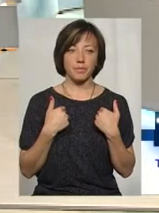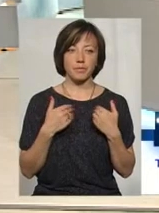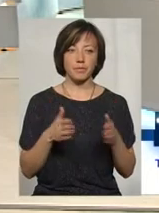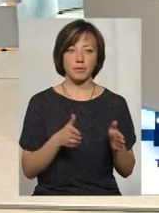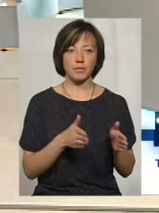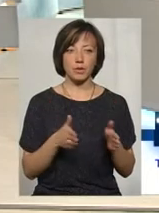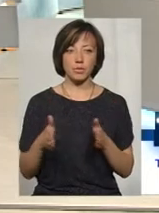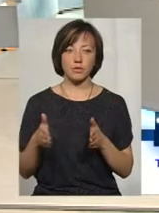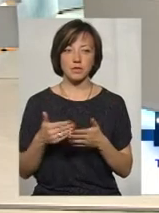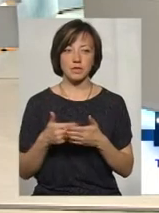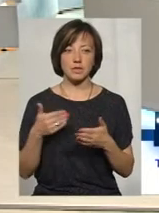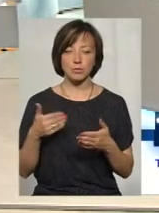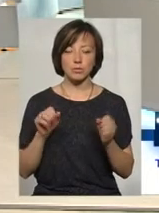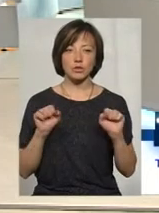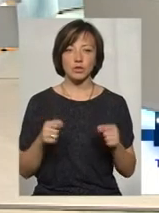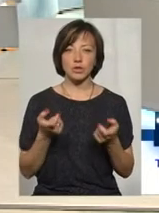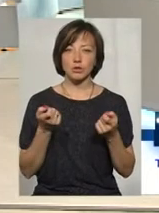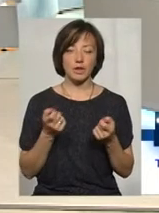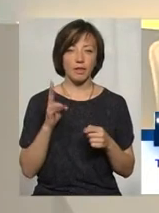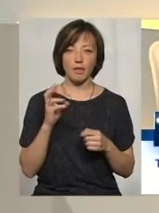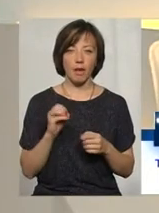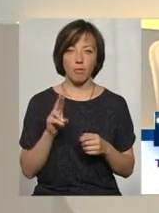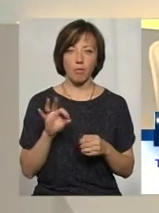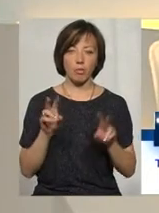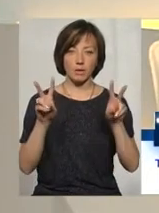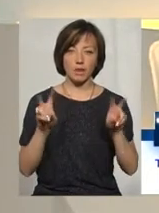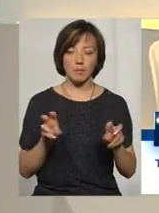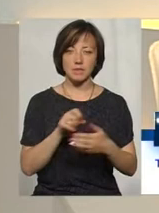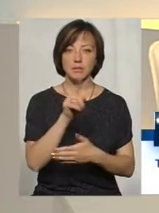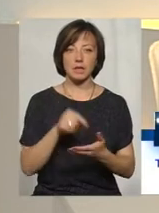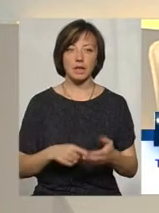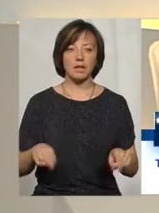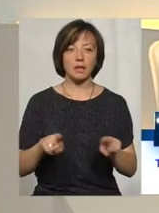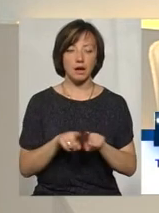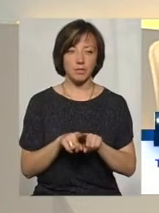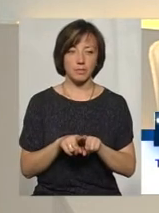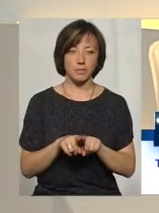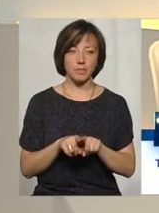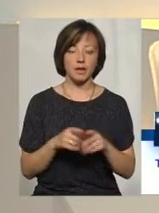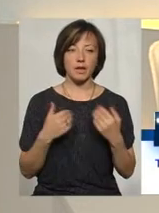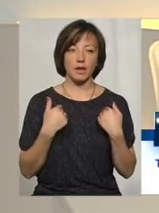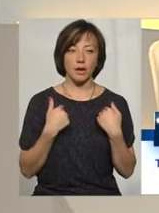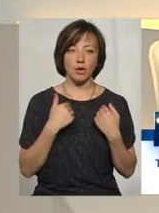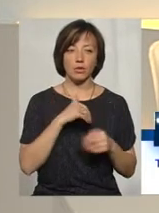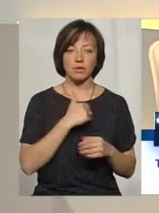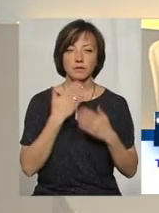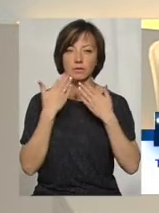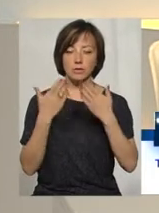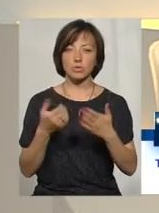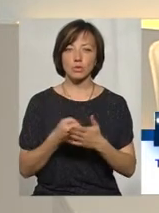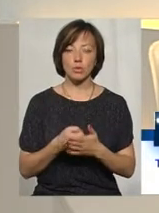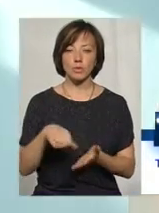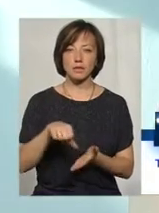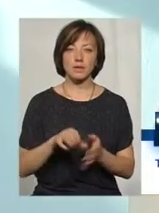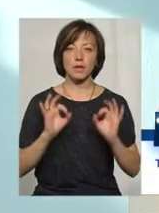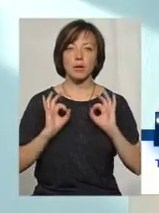приготував заздалегідь і, можливо, трішки не по темі. Але запитання слідуюче. Я хотів би звернутися до представника